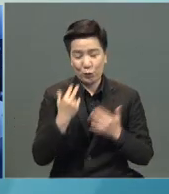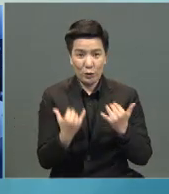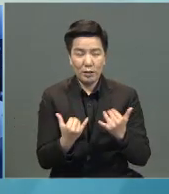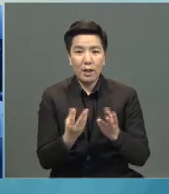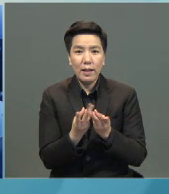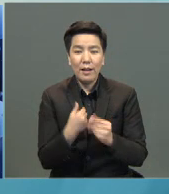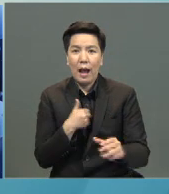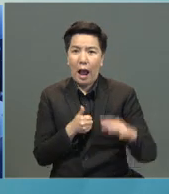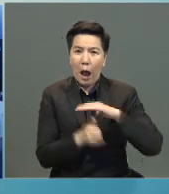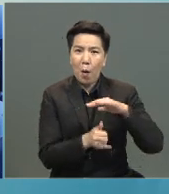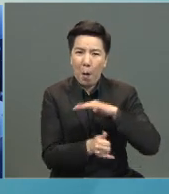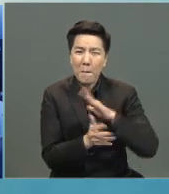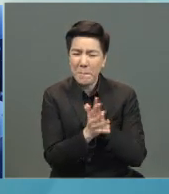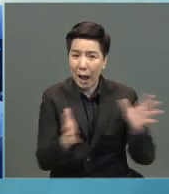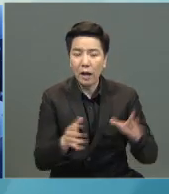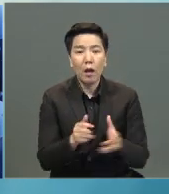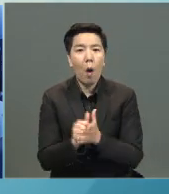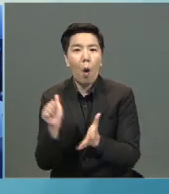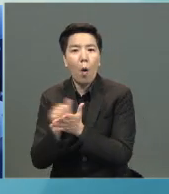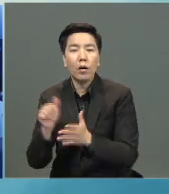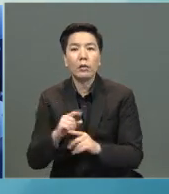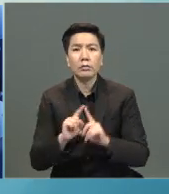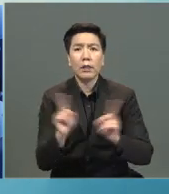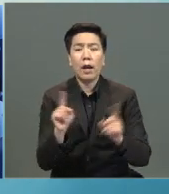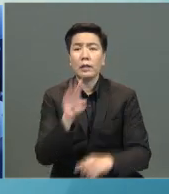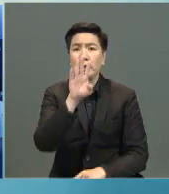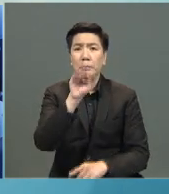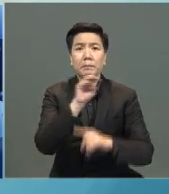ทำเสร็จแล้วขั้นตอนต่อไปที่ที่แนะนำให้ทำก็คือขั้นตอนการเช็คเอาท์นะครับเพราะว่าตอนนี้ขั้นตัวเลขของประเทศเรานะครับจากการที่เราได้ดูอยู่เนี่ยตัวเลขการCheck In Check Outต่างกันประมาณสัก40%